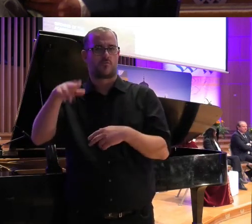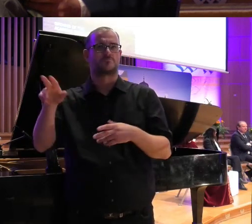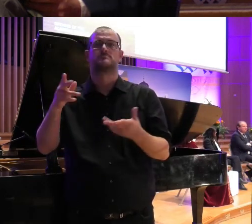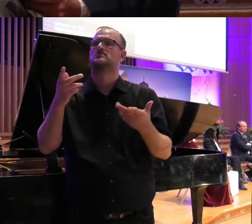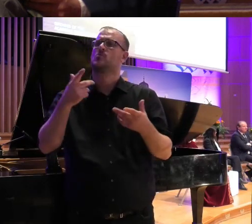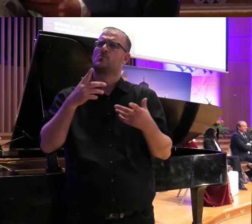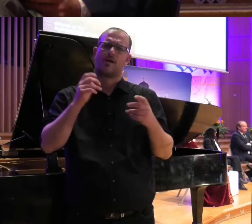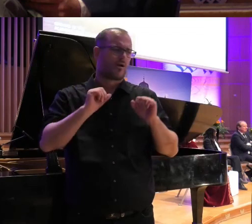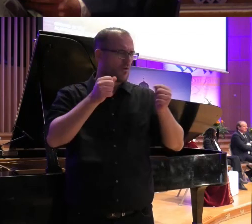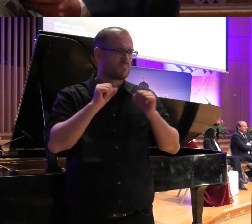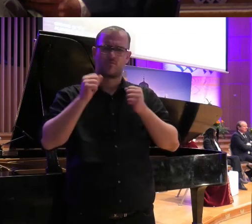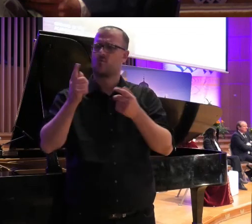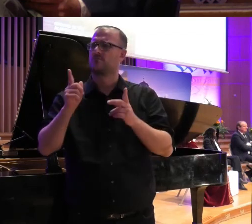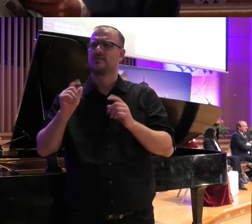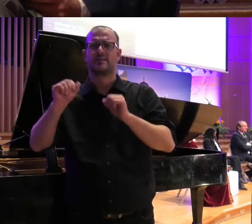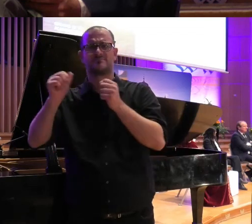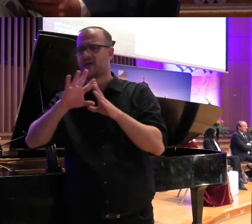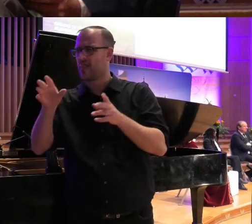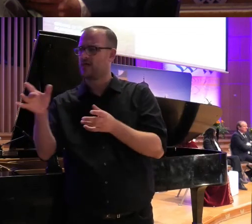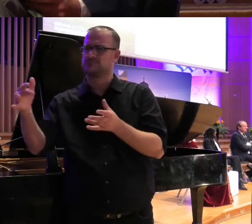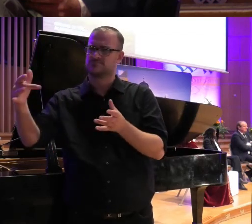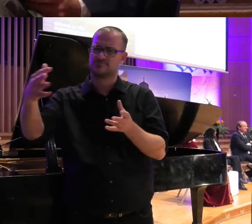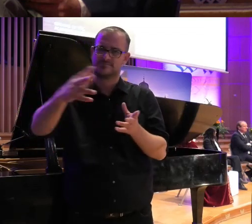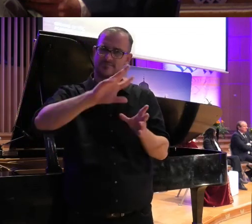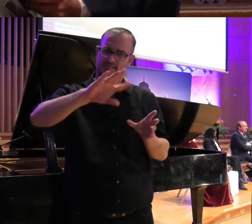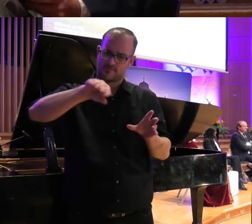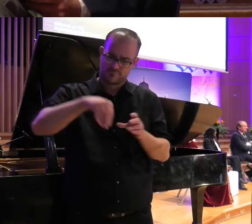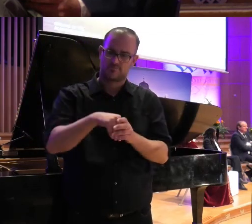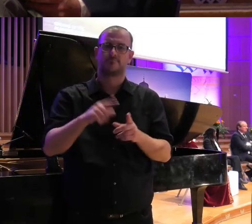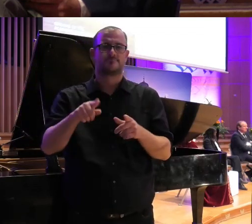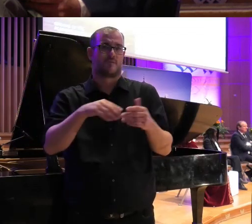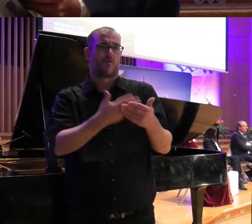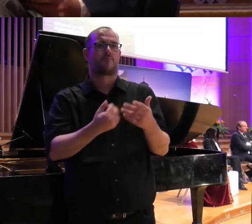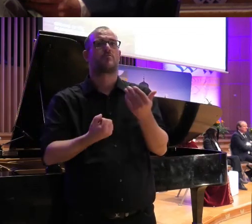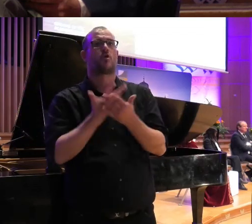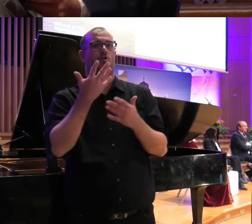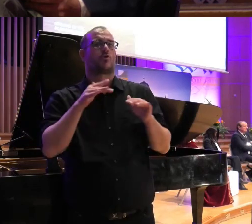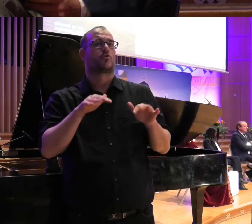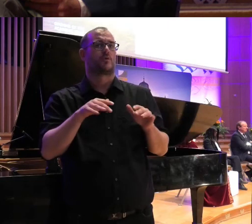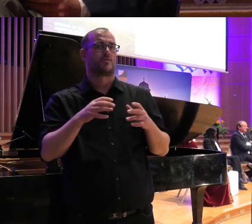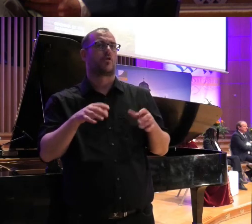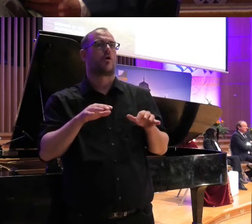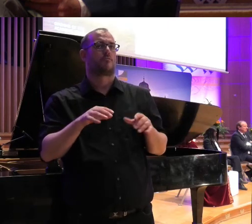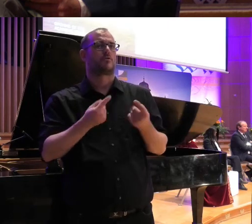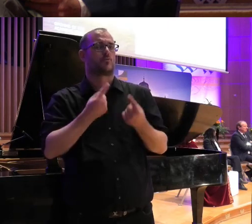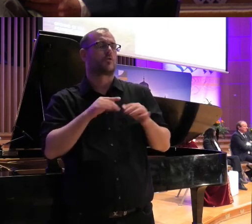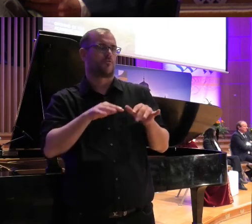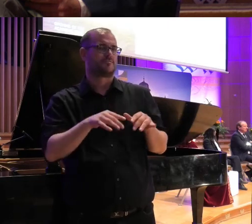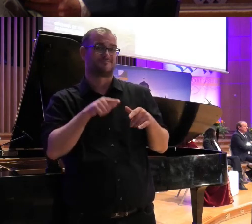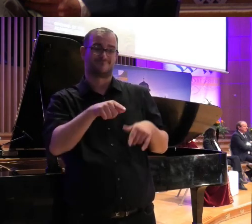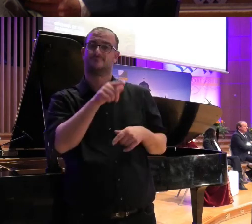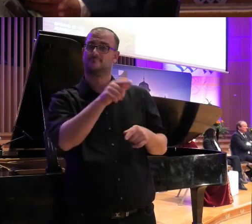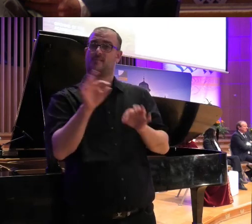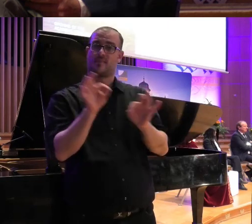und auch diese ganzen Initiativen zu bündeln, das ist die Aufgabe des neuen Green Office. Das Green Office wird von Studierenden geleitet und ist ja